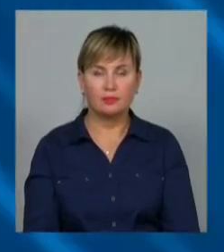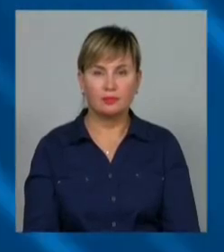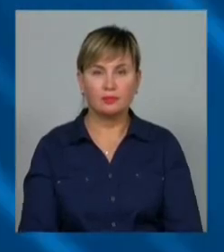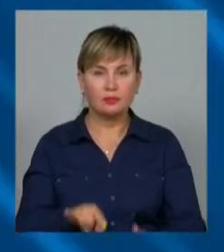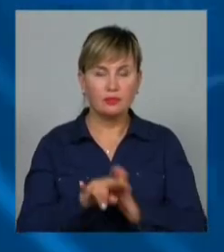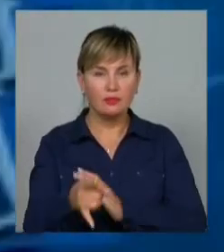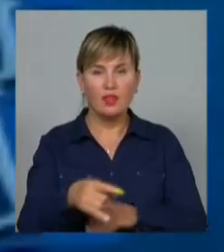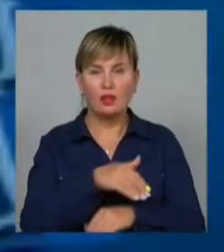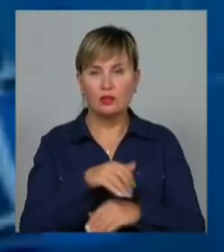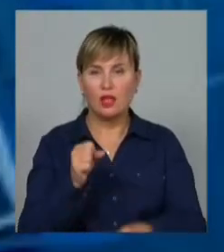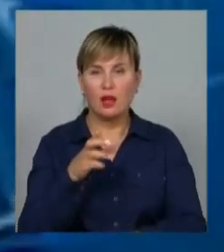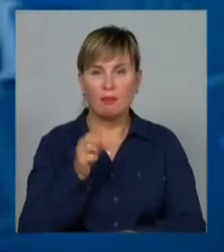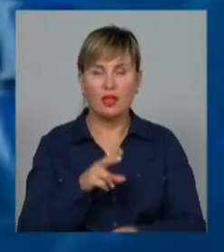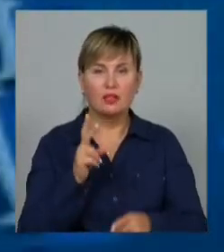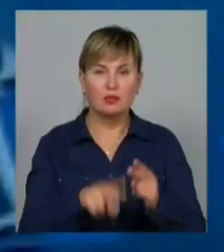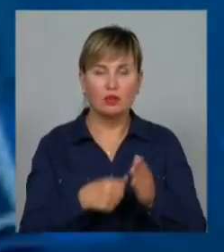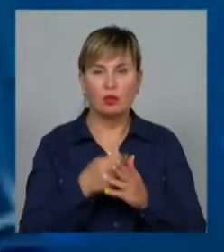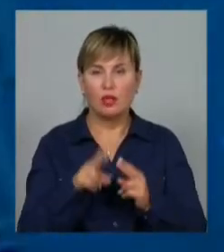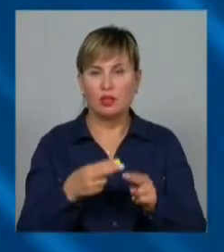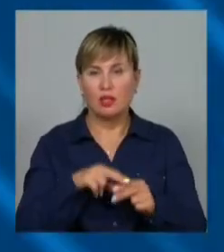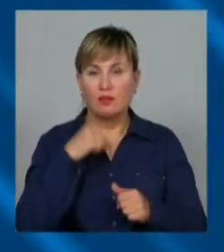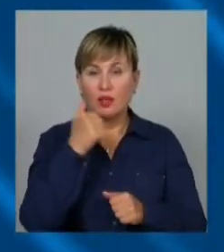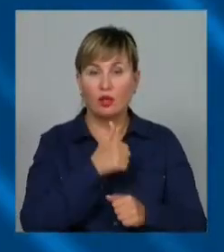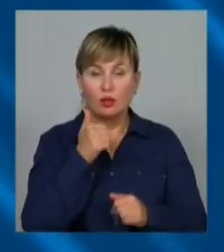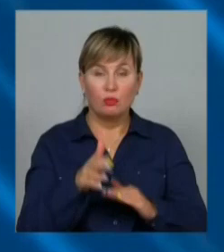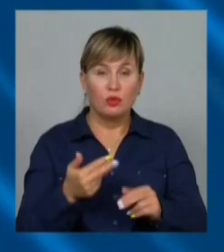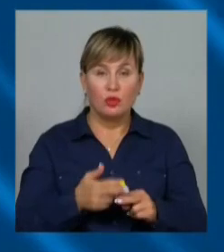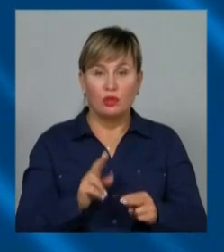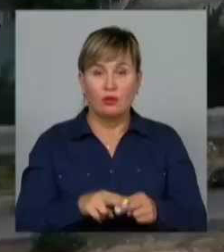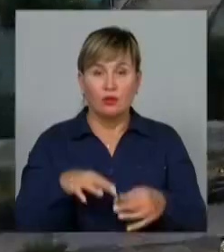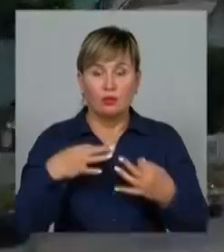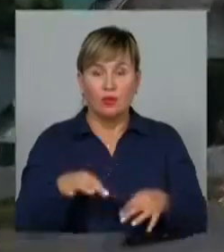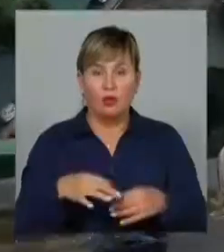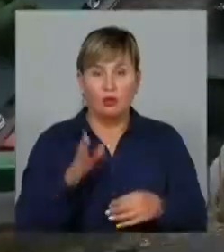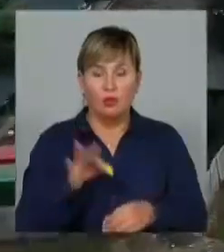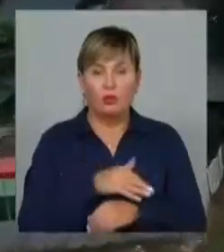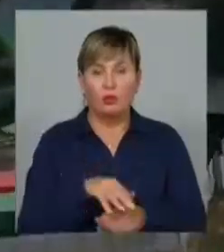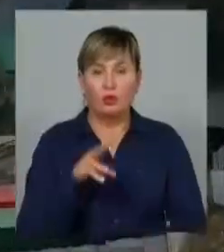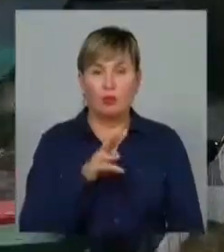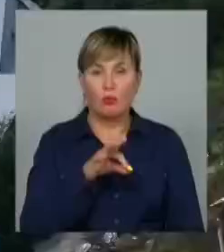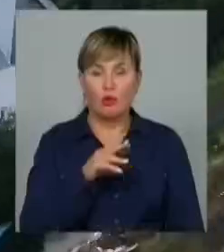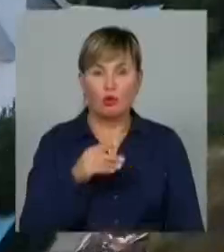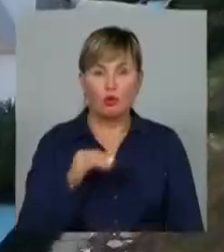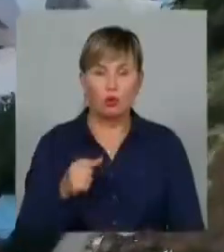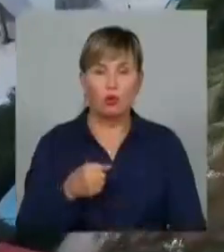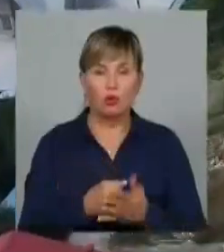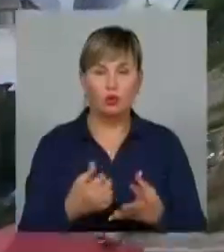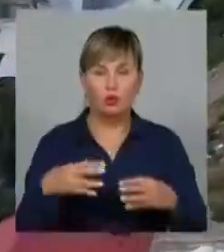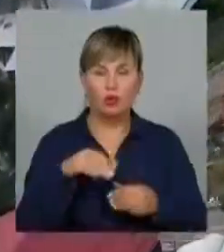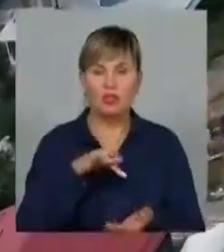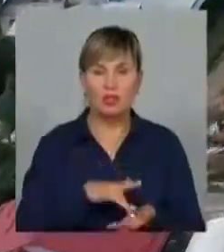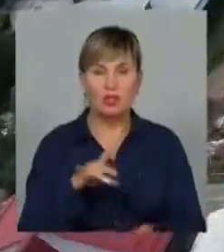Пробивку проспекта Абая завершат до конца этого года, после чего проезд будет продлен от улицы Момушилы до административного